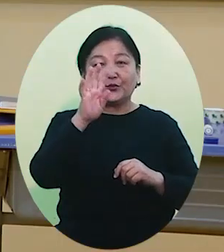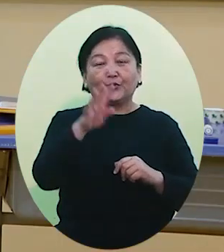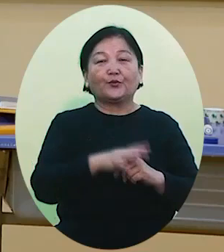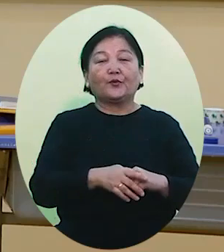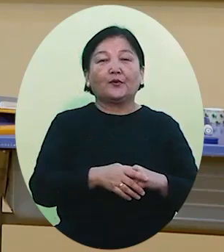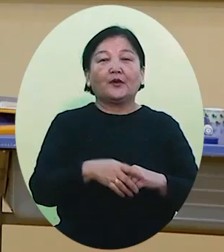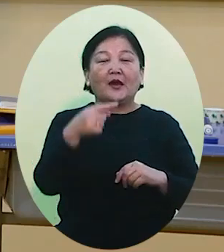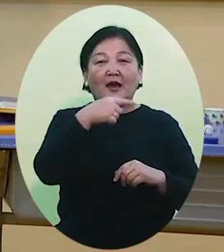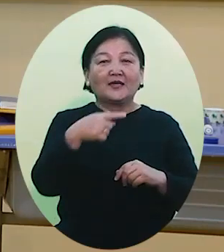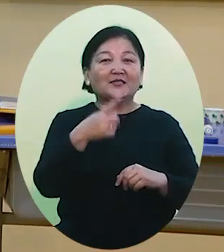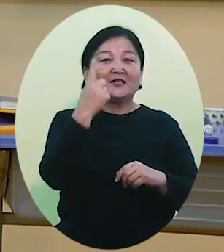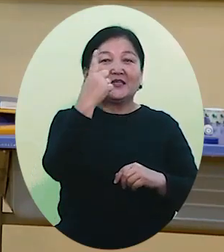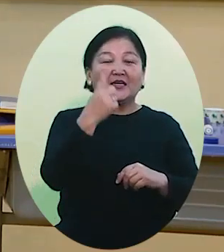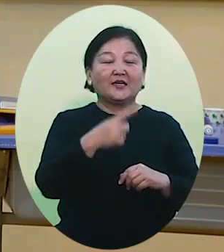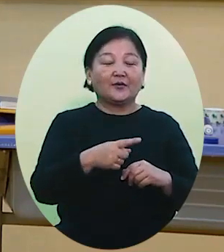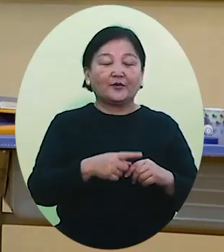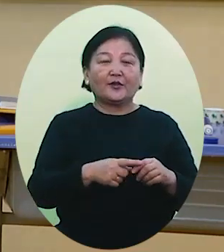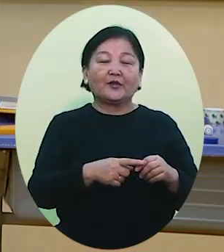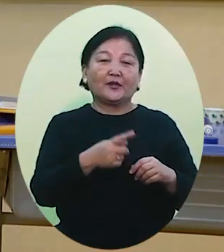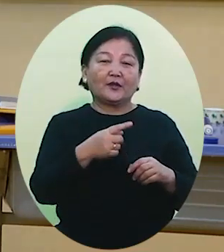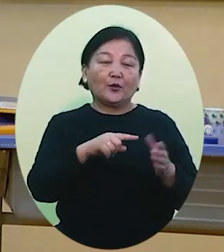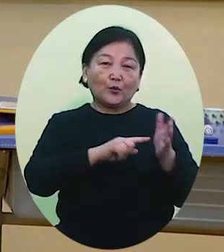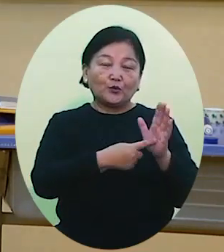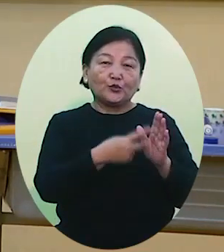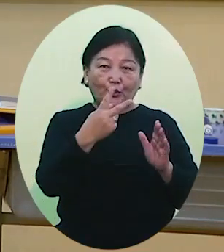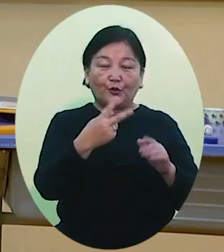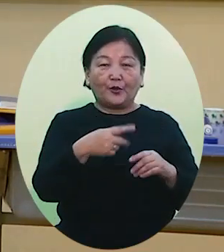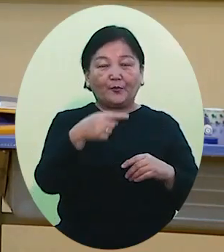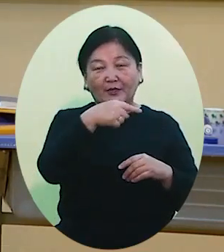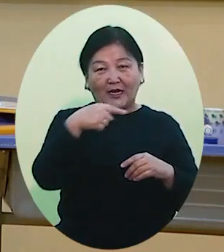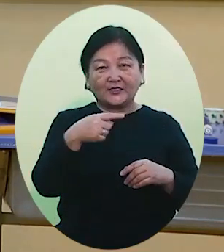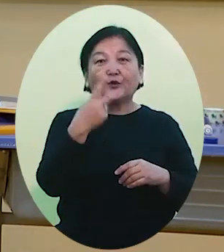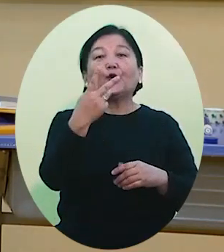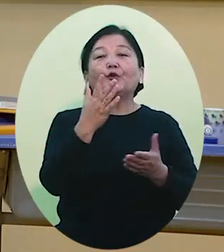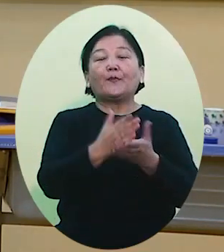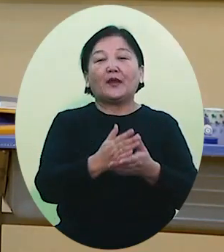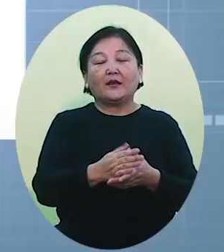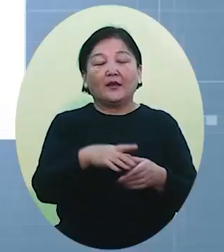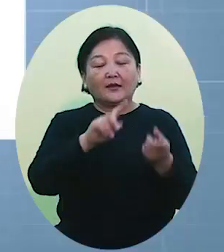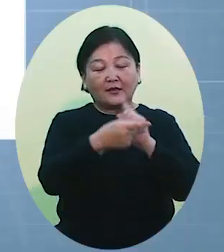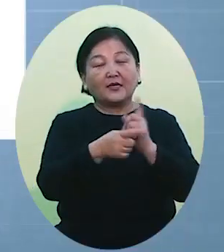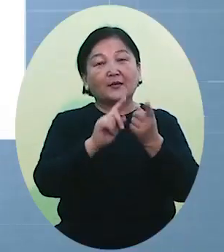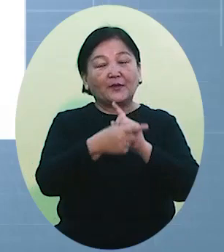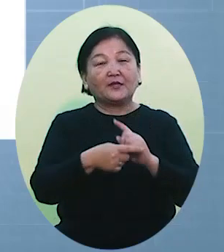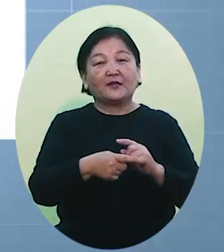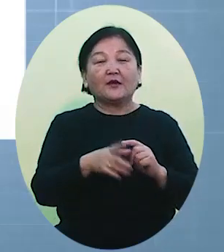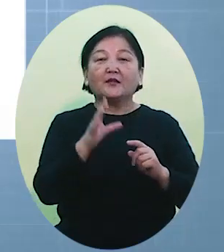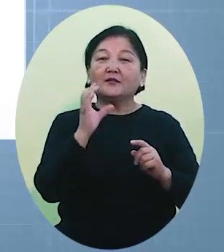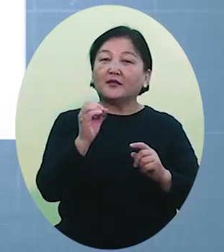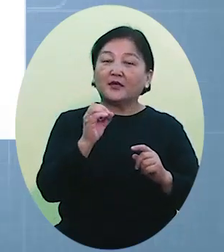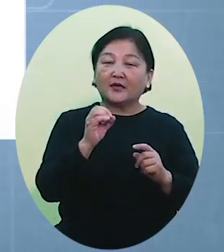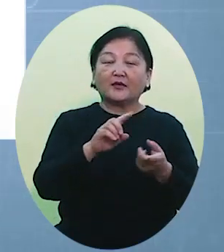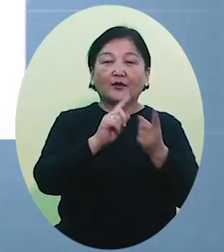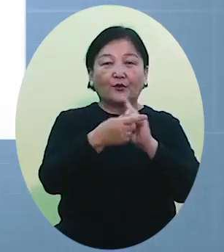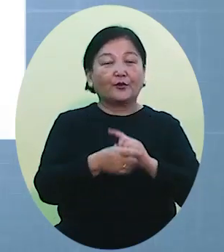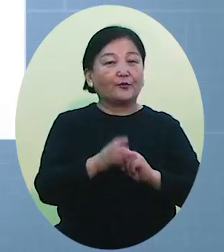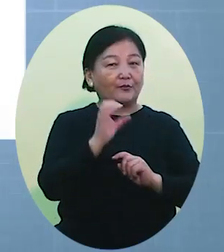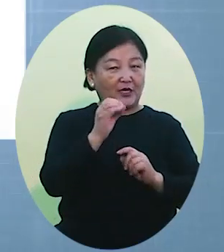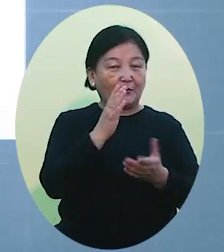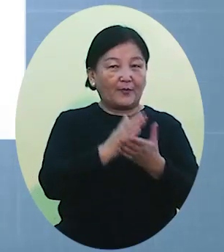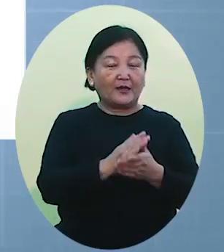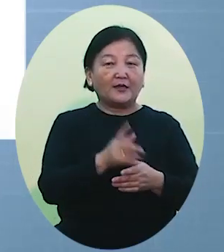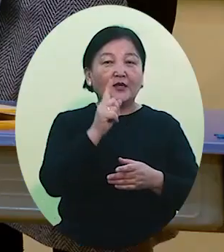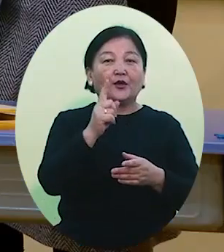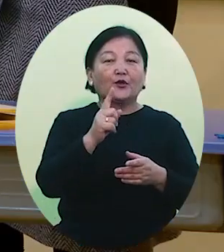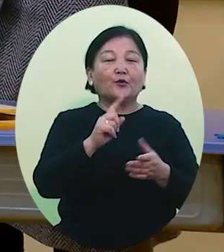үржүүлэхээр хасх 2. За гих мэдчлэн орлуулхад тэгийг орлуулхад тэг, 1-ийг орлуулхад 2, 2-ыг орлуулхад